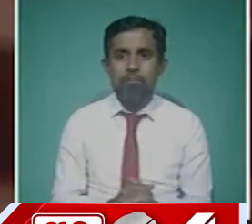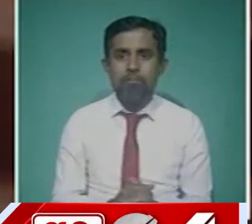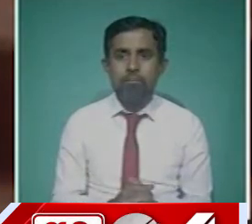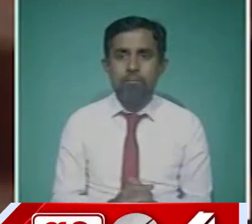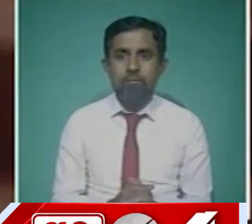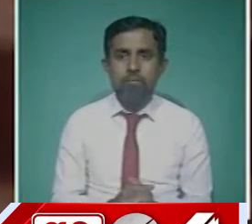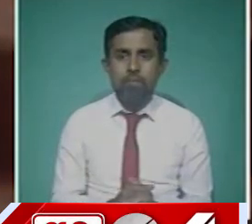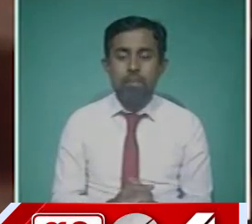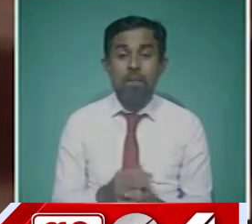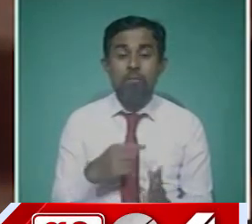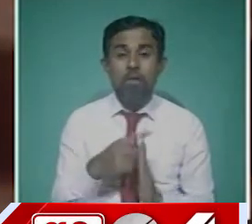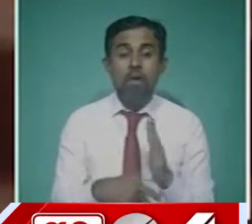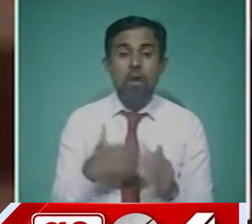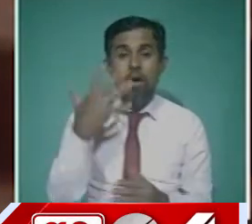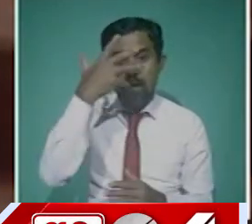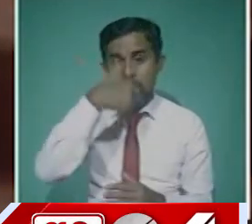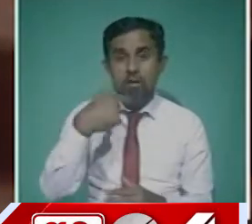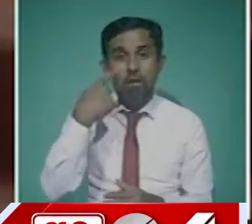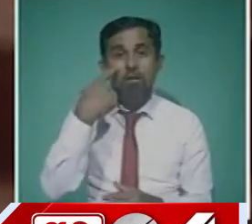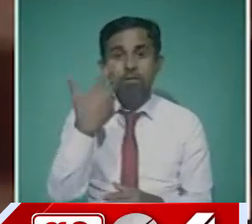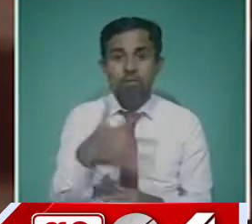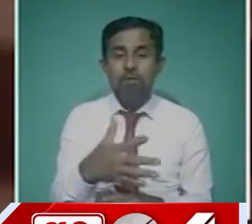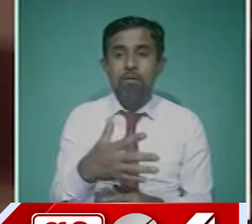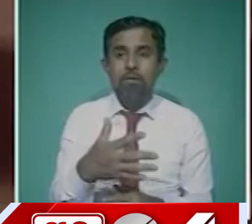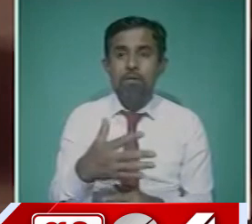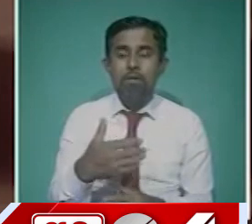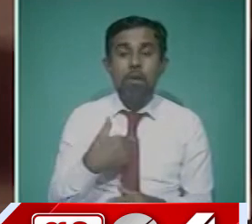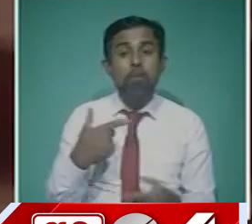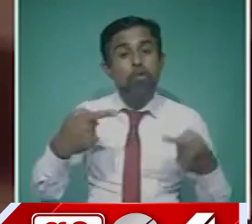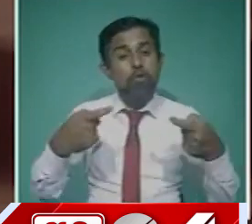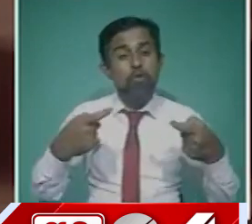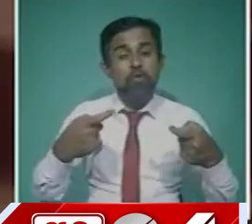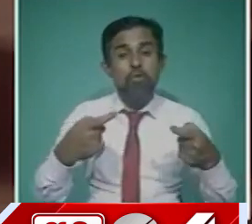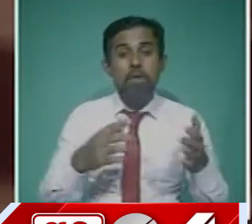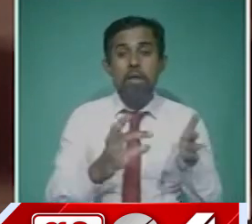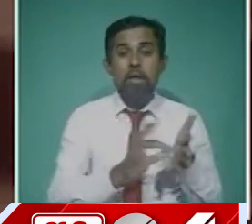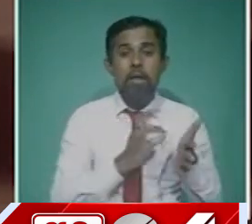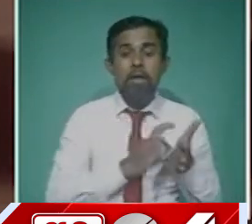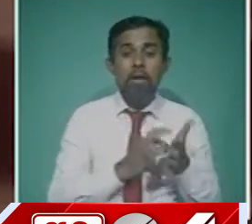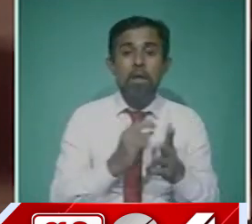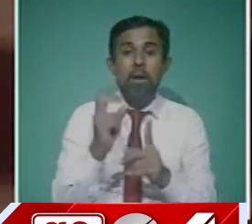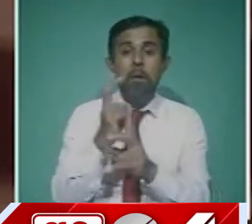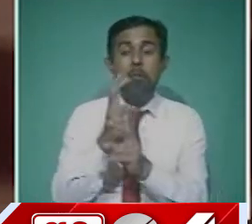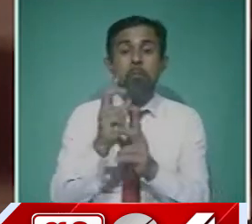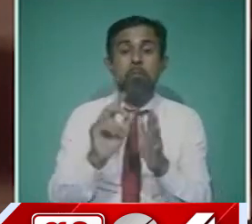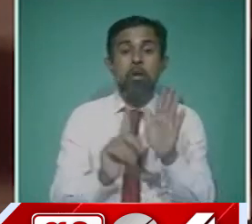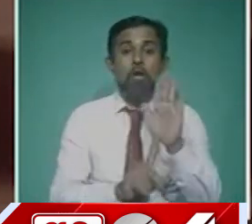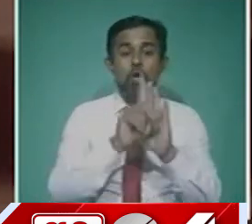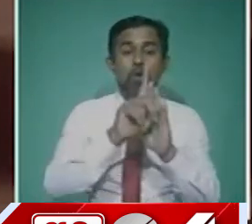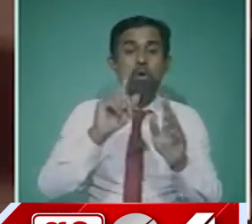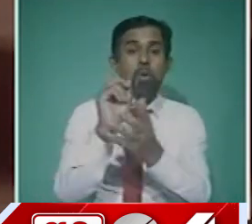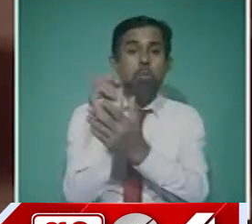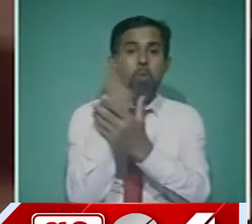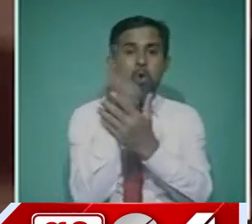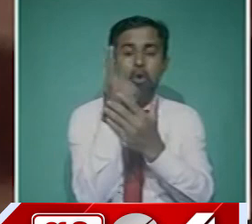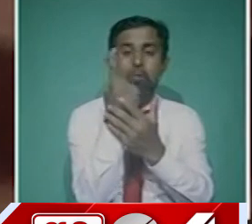මේ මම මේ රටේ ලස්සන දැක්කේ ගෞරව අන්තිතුමිය අපි යුද්ධ කාලේ යනවා දෙවුන්දර ඉඳලා පොයින්ට් බේඩ් වලට හෙලිකොප්ටර් වල. යනකොට තමයි